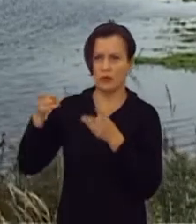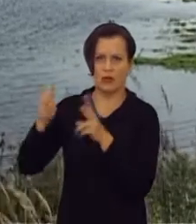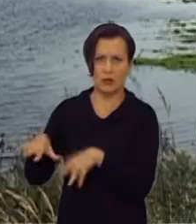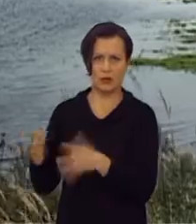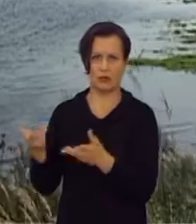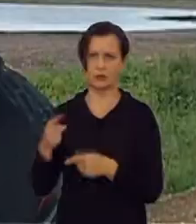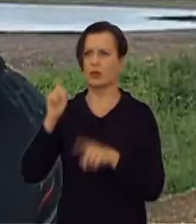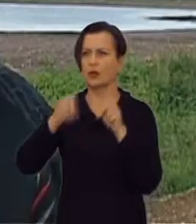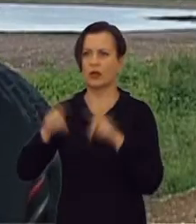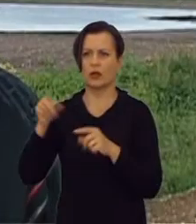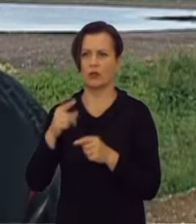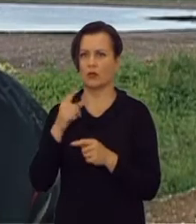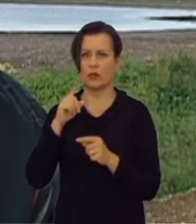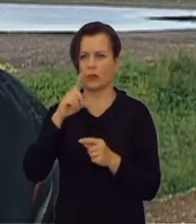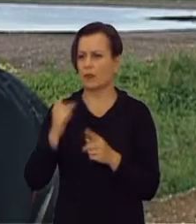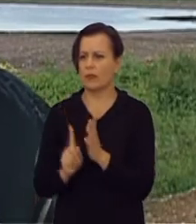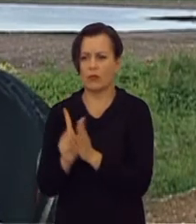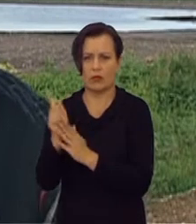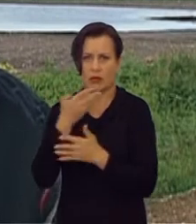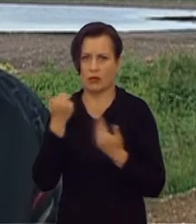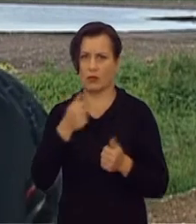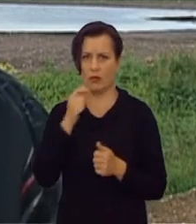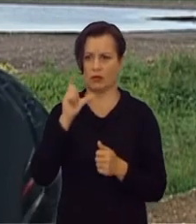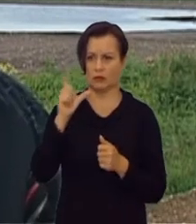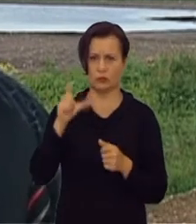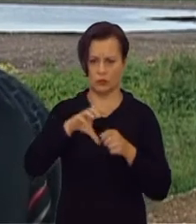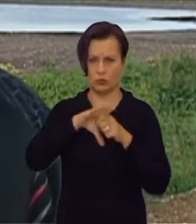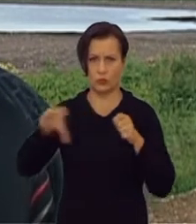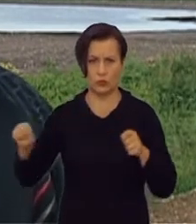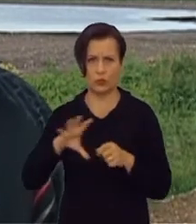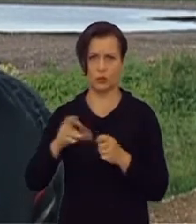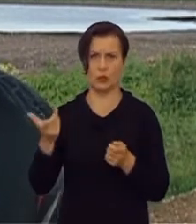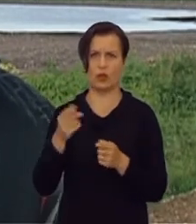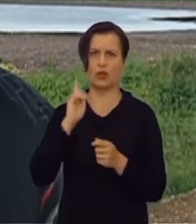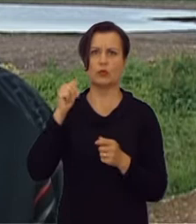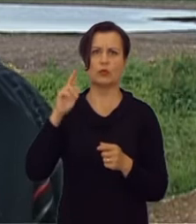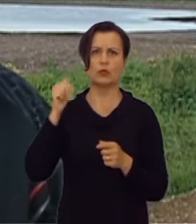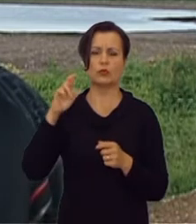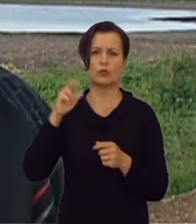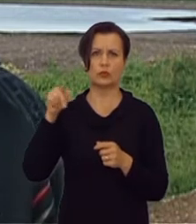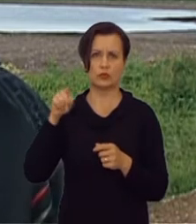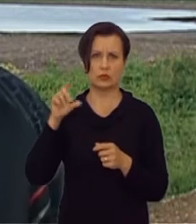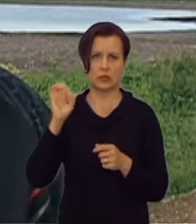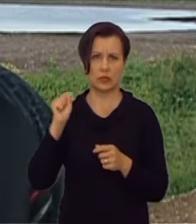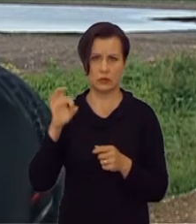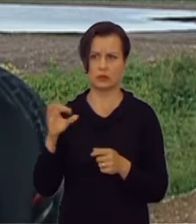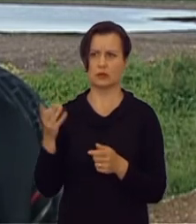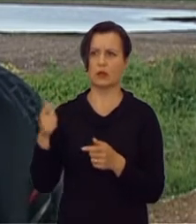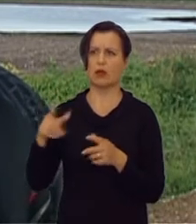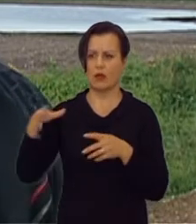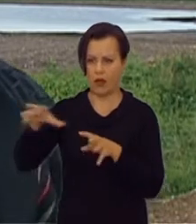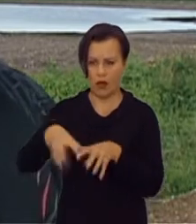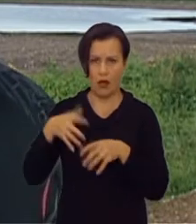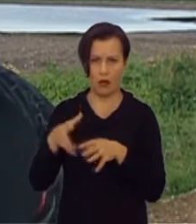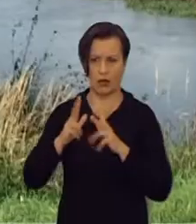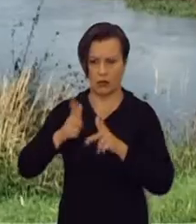nenuimta ir kai kuris iš vis net nepradėtas, sakykime, cukrinė runkelė kukurūzai, tai ar negalim, sėti negalim, iš tikrųjų situacija nėra